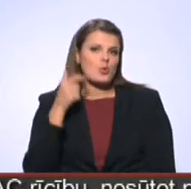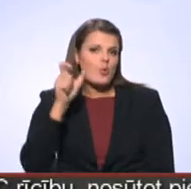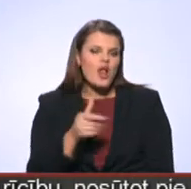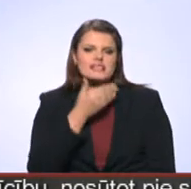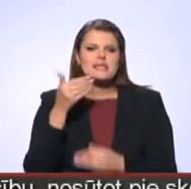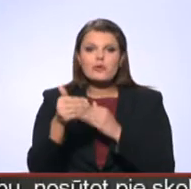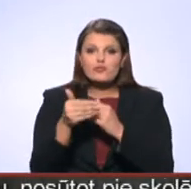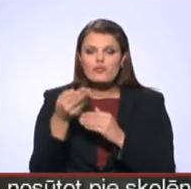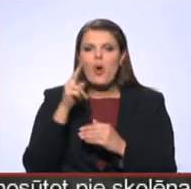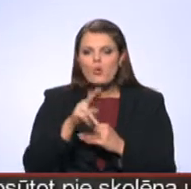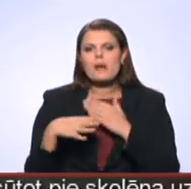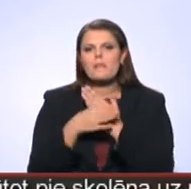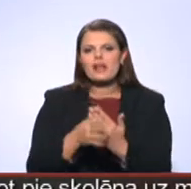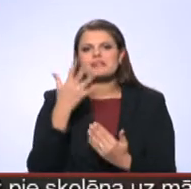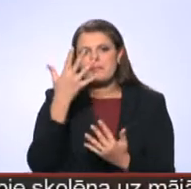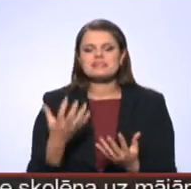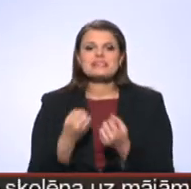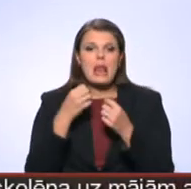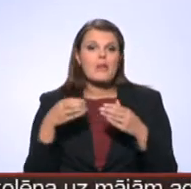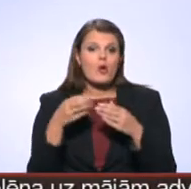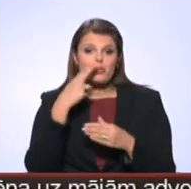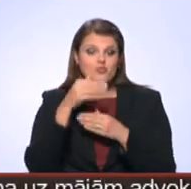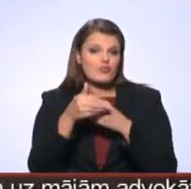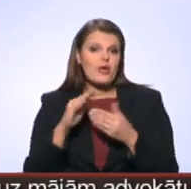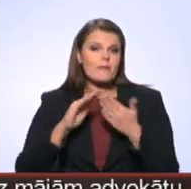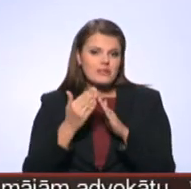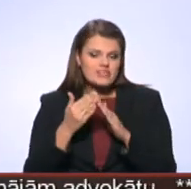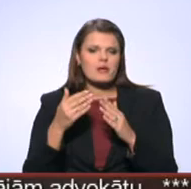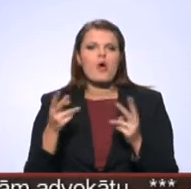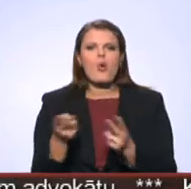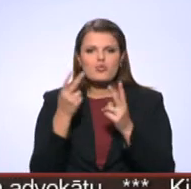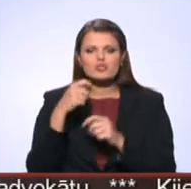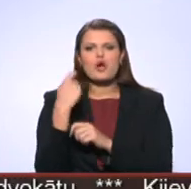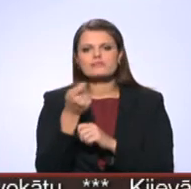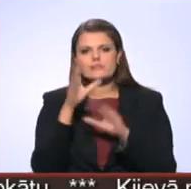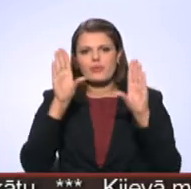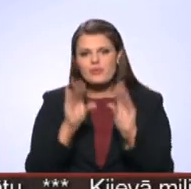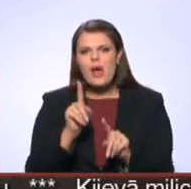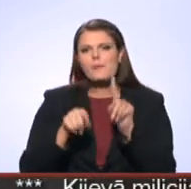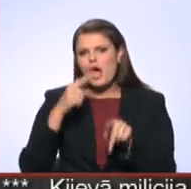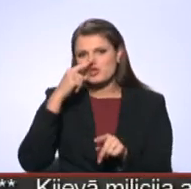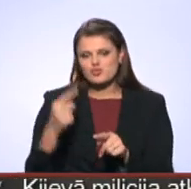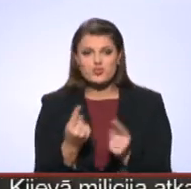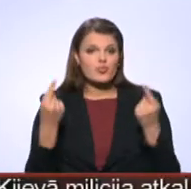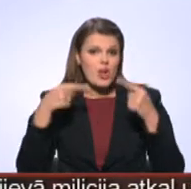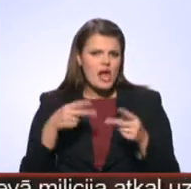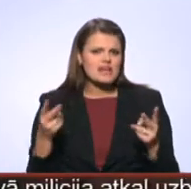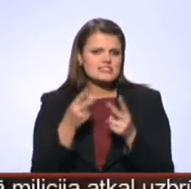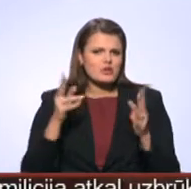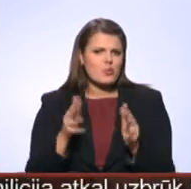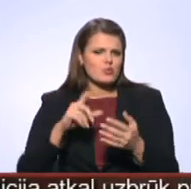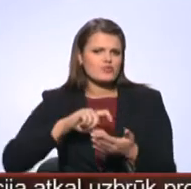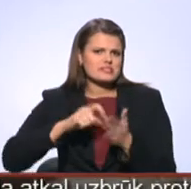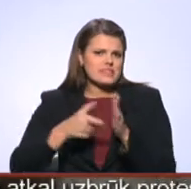un piesaistot 5 glābēju komandas no tuvējām pilsētām, ugunsgrēki izdevies nodzēst pāris stundu laikā. Sadūmojumu kurtos telpās